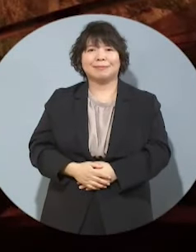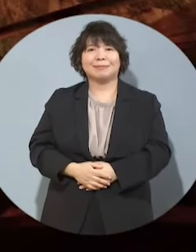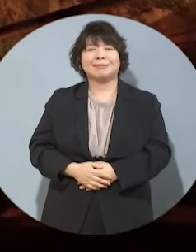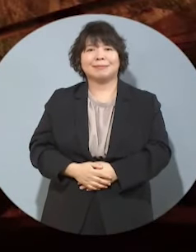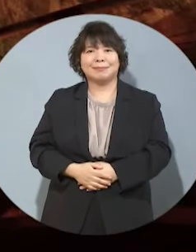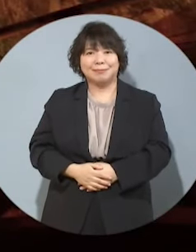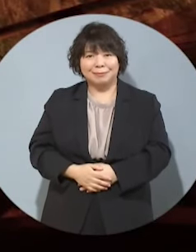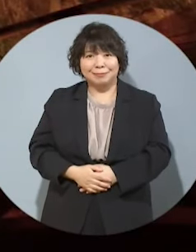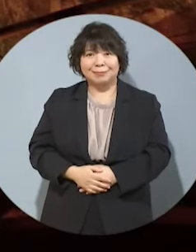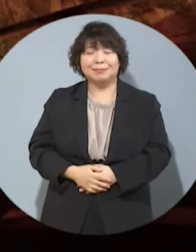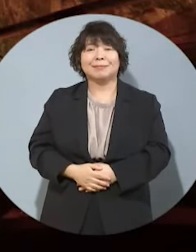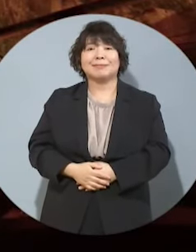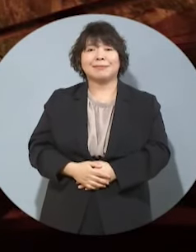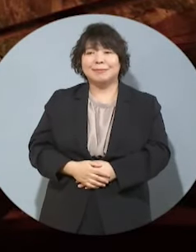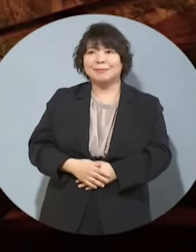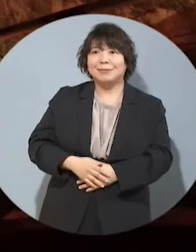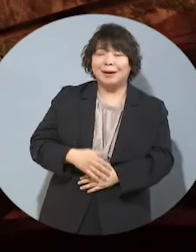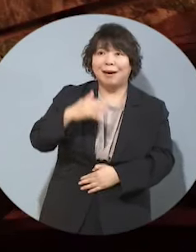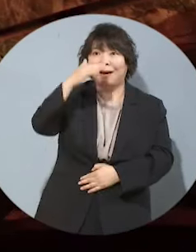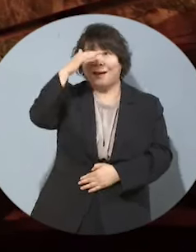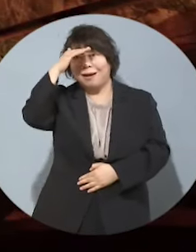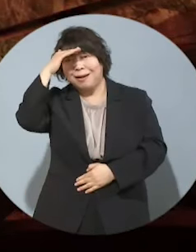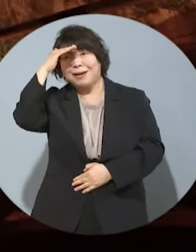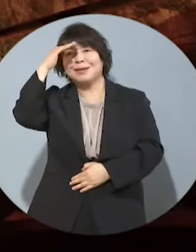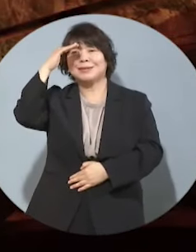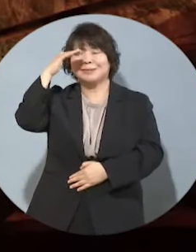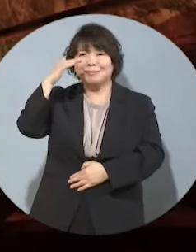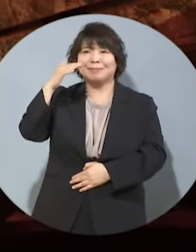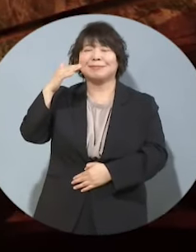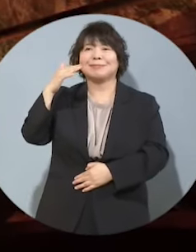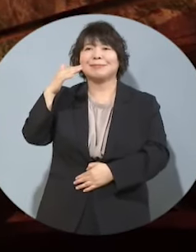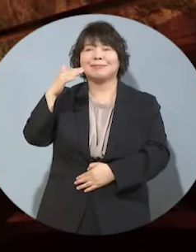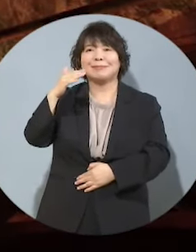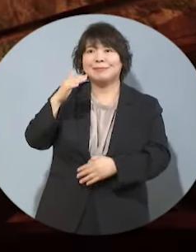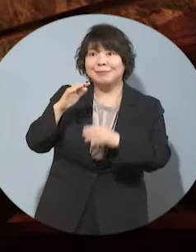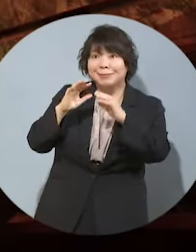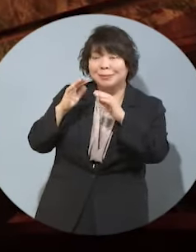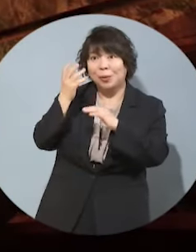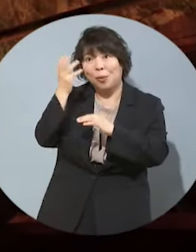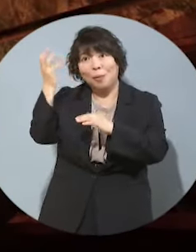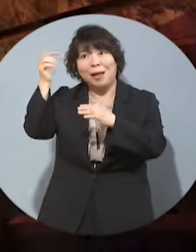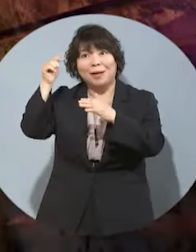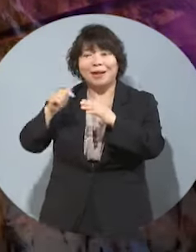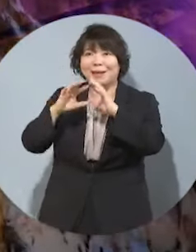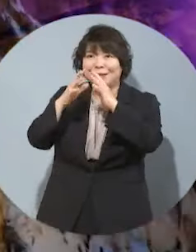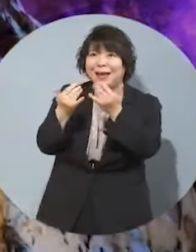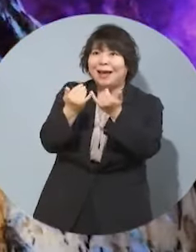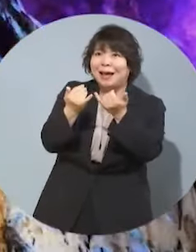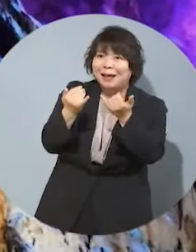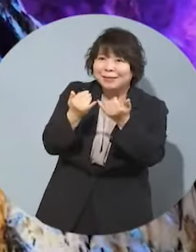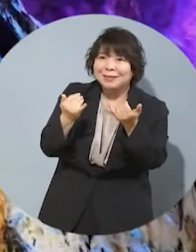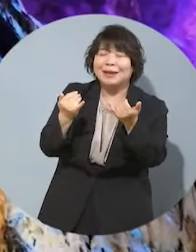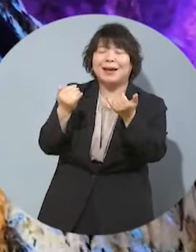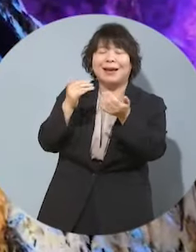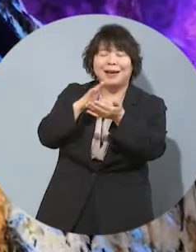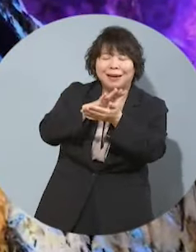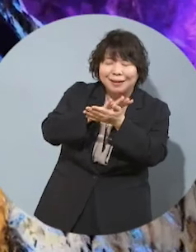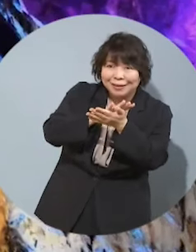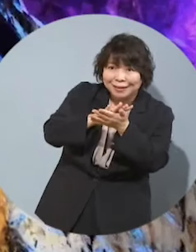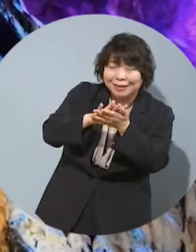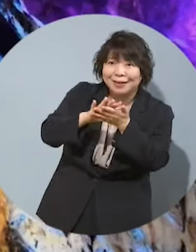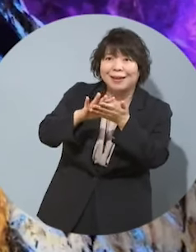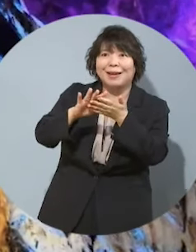突然視界が開けたその先には、まるで異世界に迷い込んだかのような幻想的